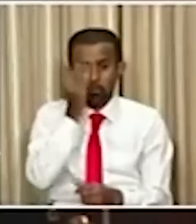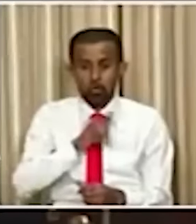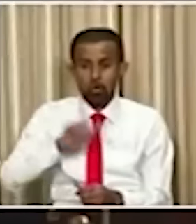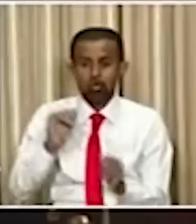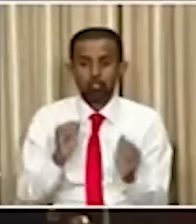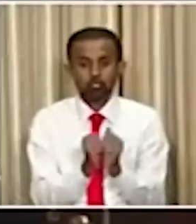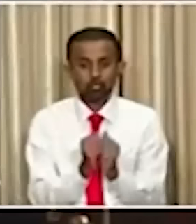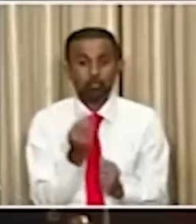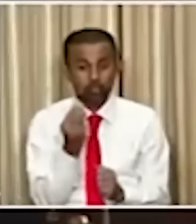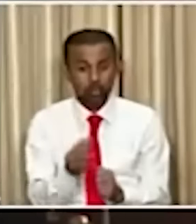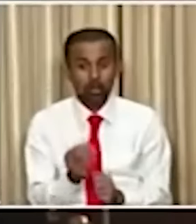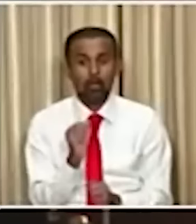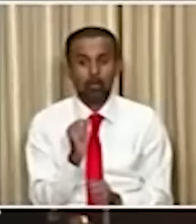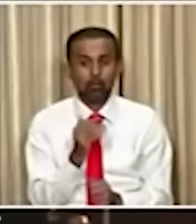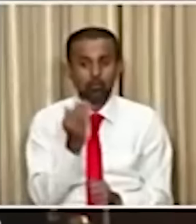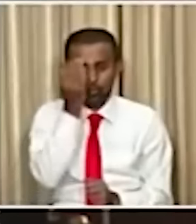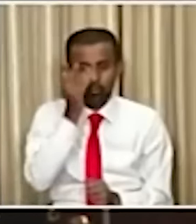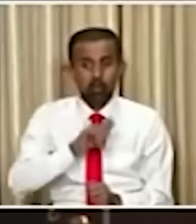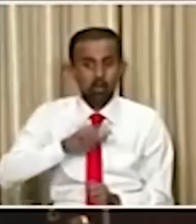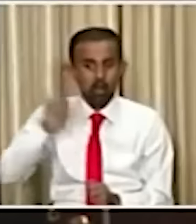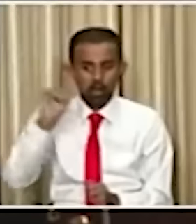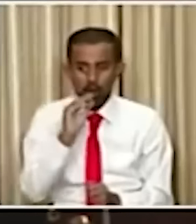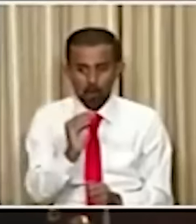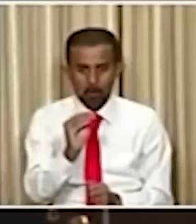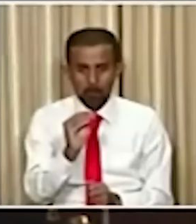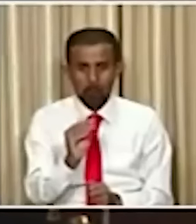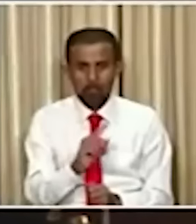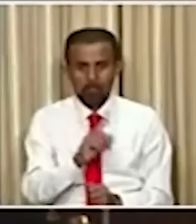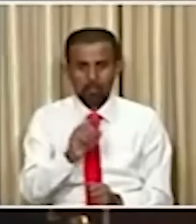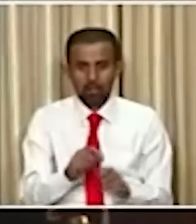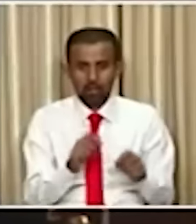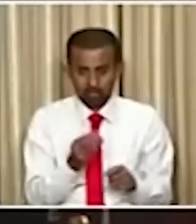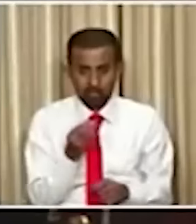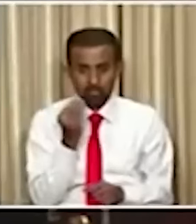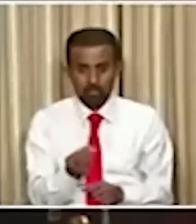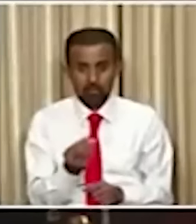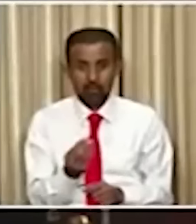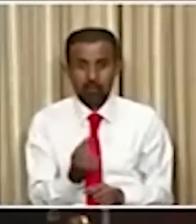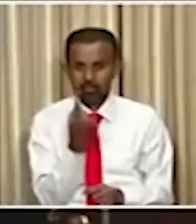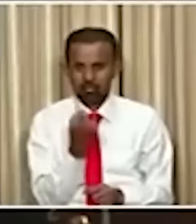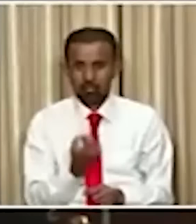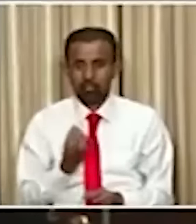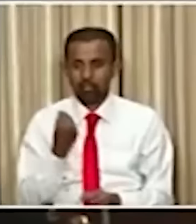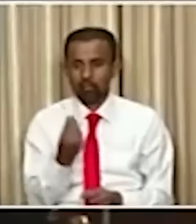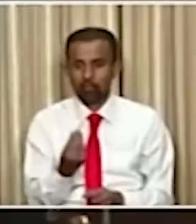කියලා. අද ඊශ්‍රායලයට ගිහිල්ලා ඉන්නවන කවුරු හරි 10,000කට දෙනවා කියලා දහසකට පමණ දීලා තියෙනවා.